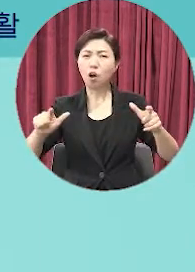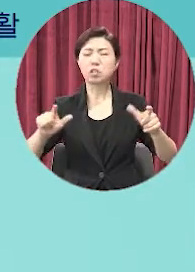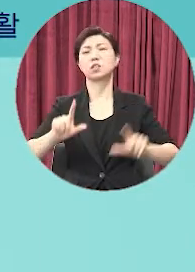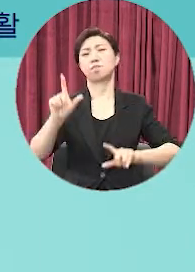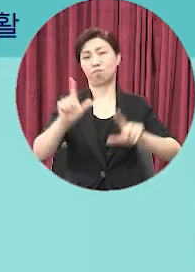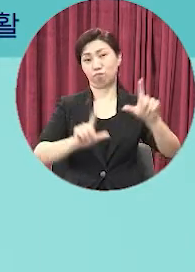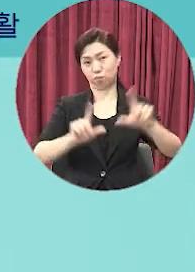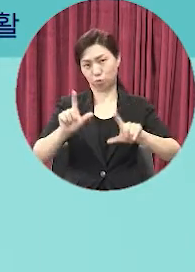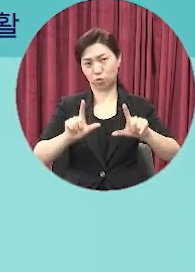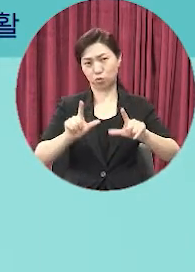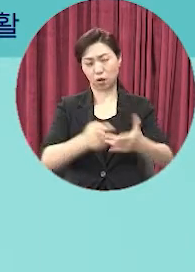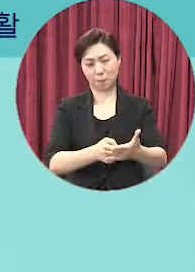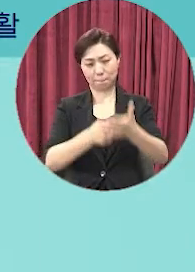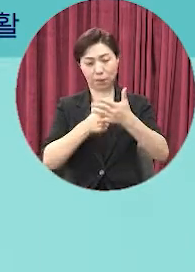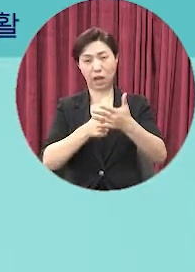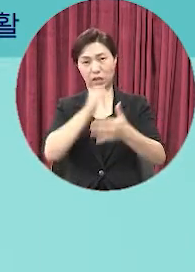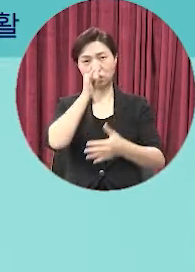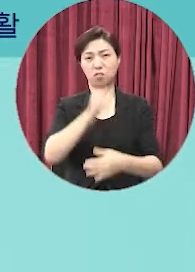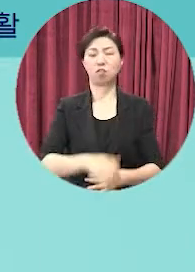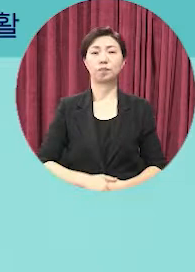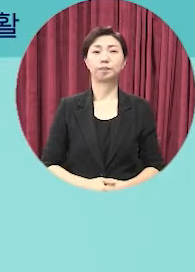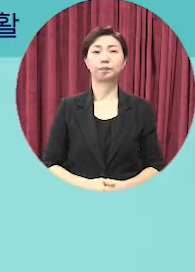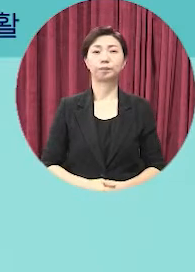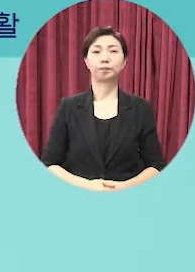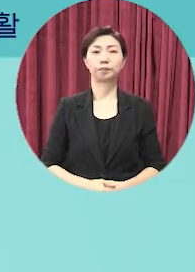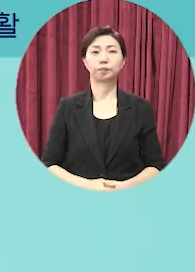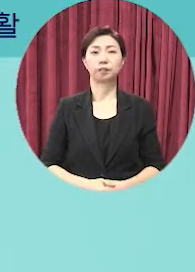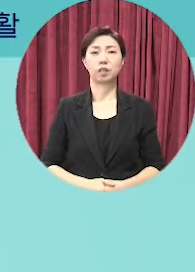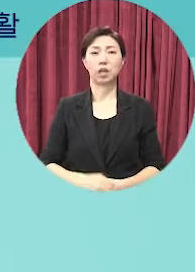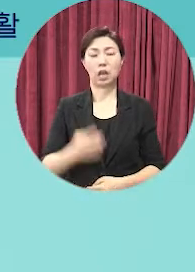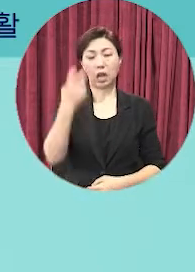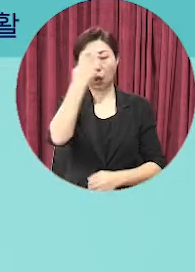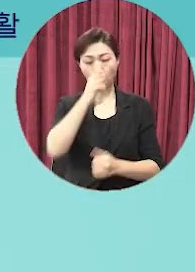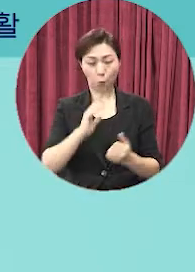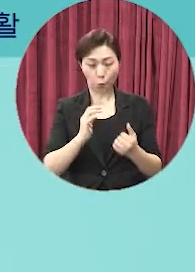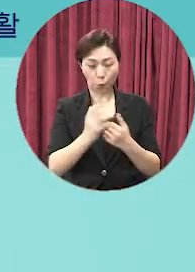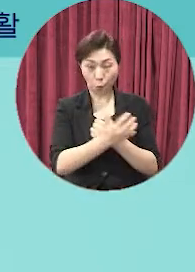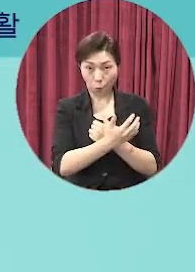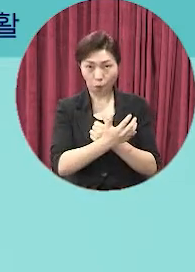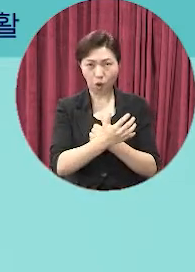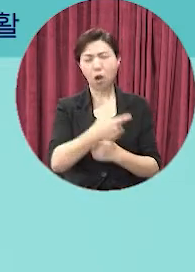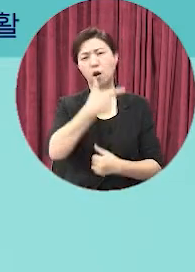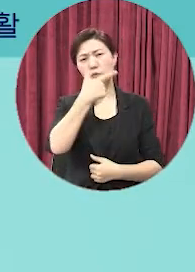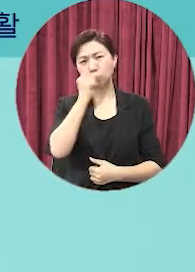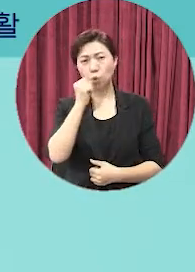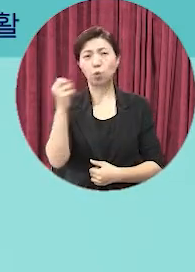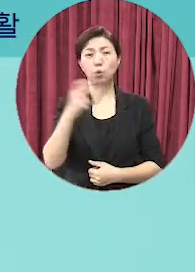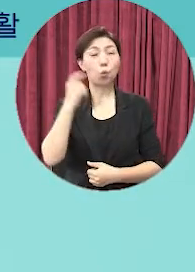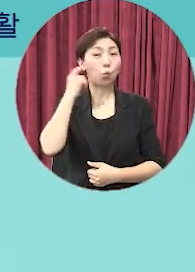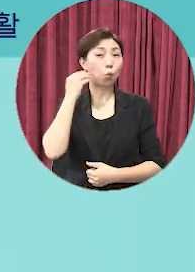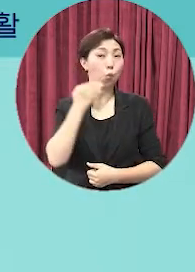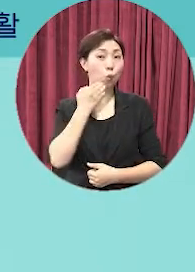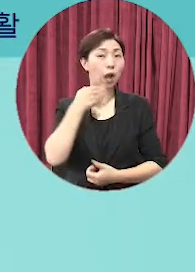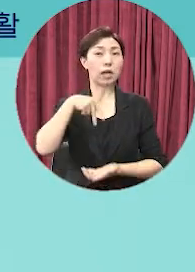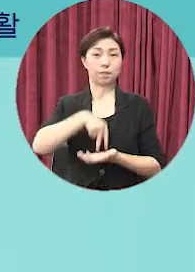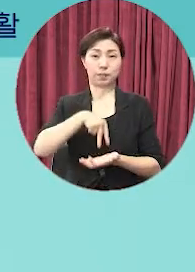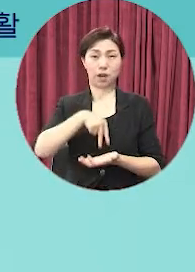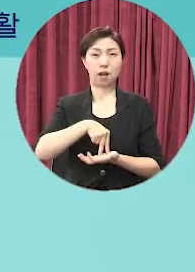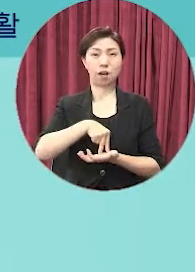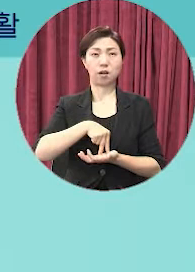건강 약화 요인들이 지금 발생하고 있습니다. 뭐 돌봄이 부재한다든지 또 시청각 장애인의 경우에